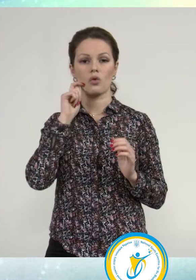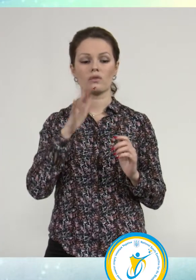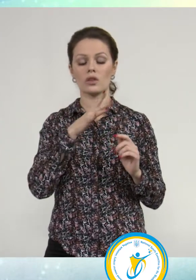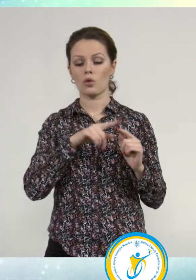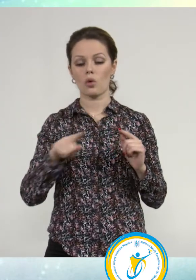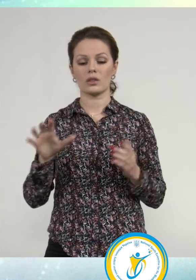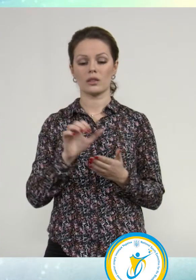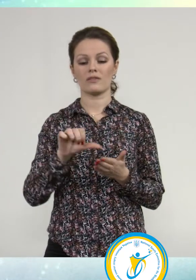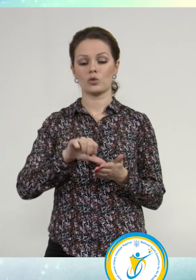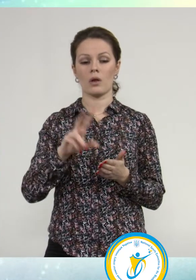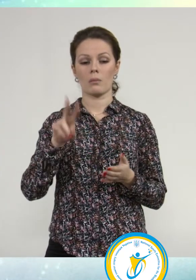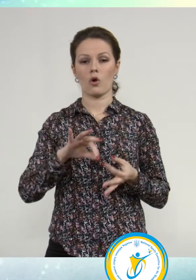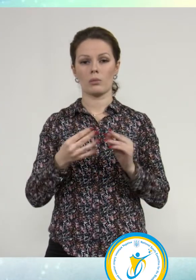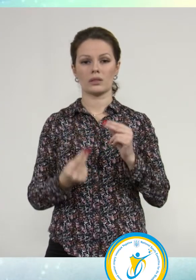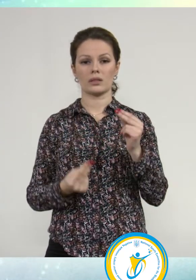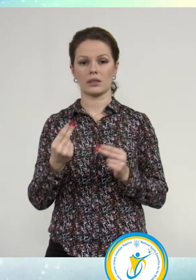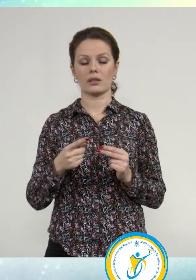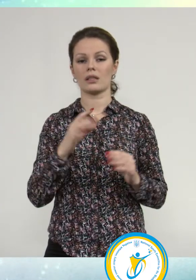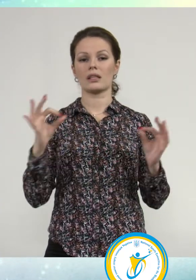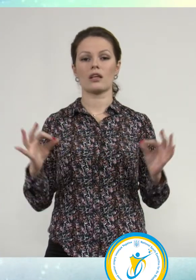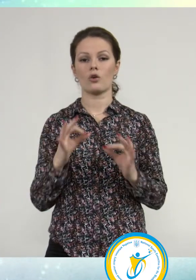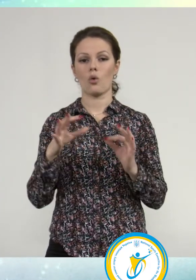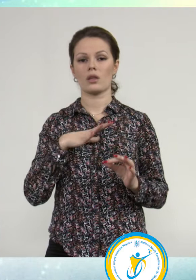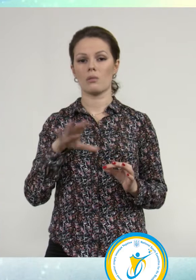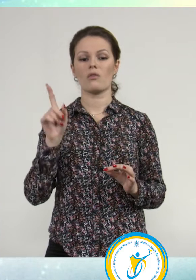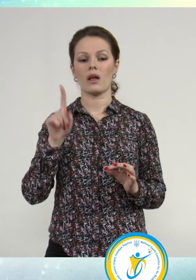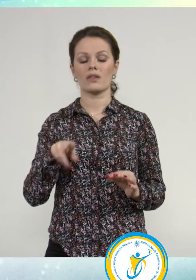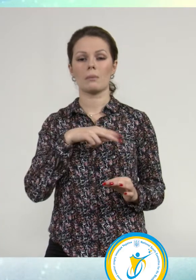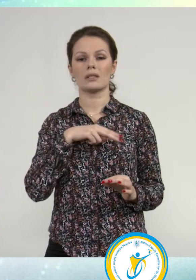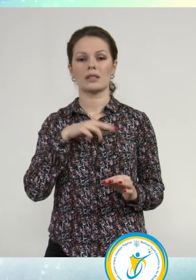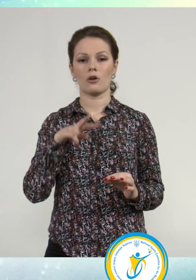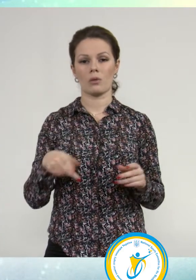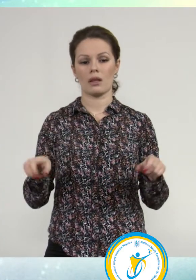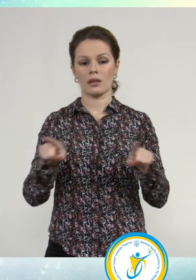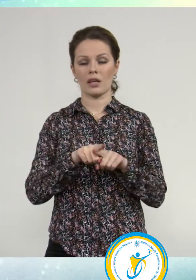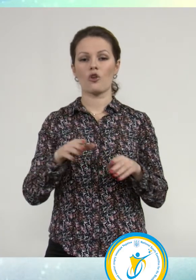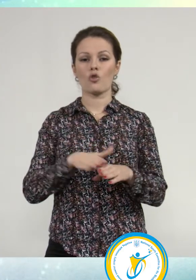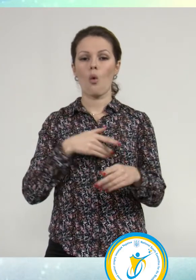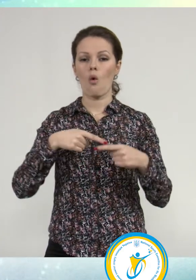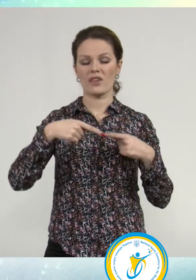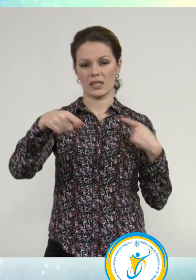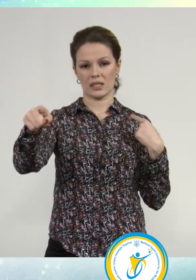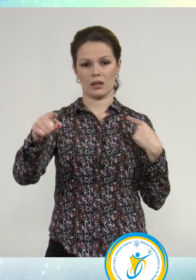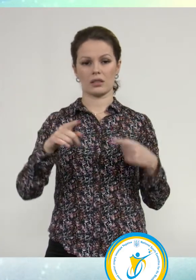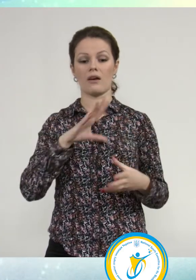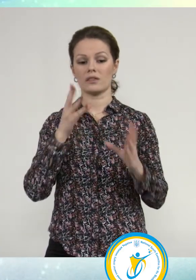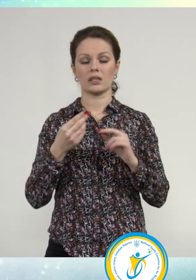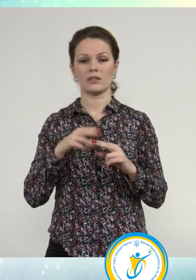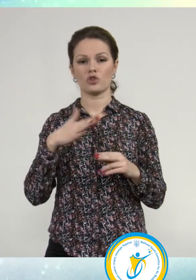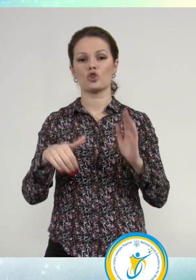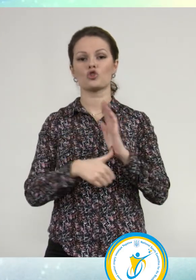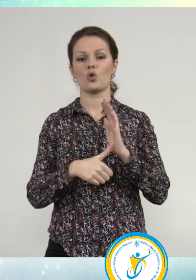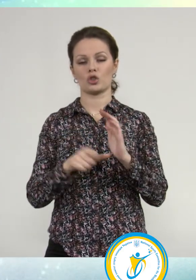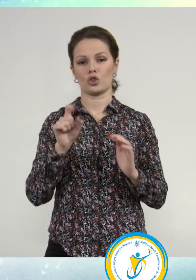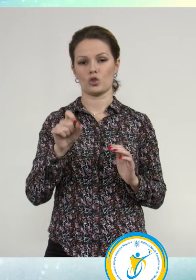на Паралімпійських іграх, він ніколи не був навіть призером на такій довгій дистанції. А взагалі це вже 6-те золото